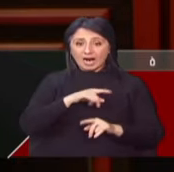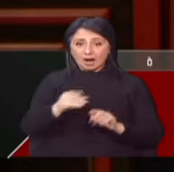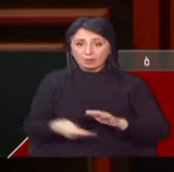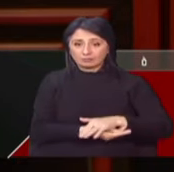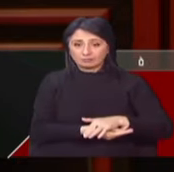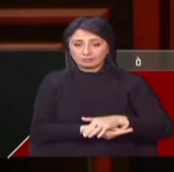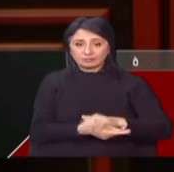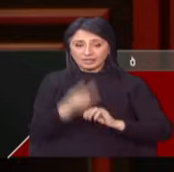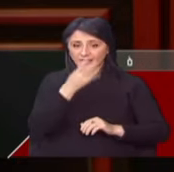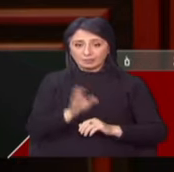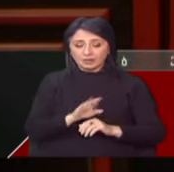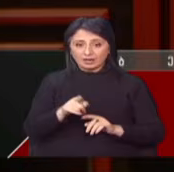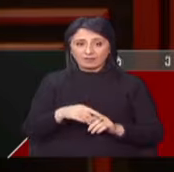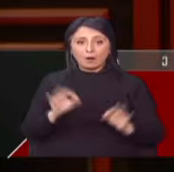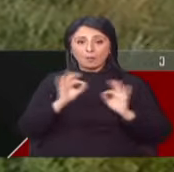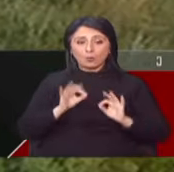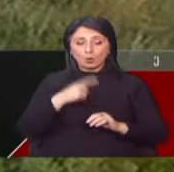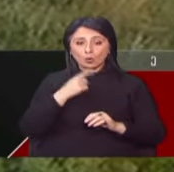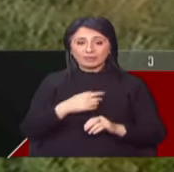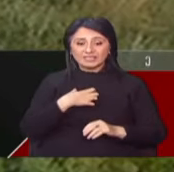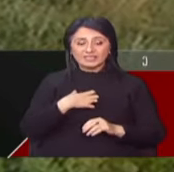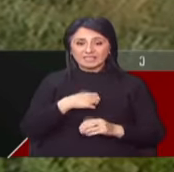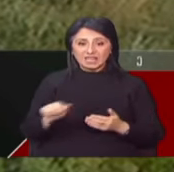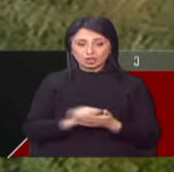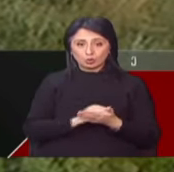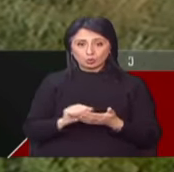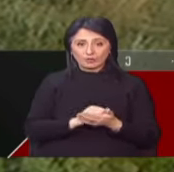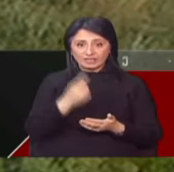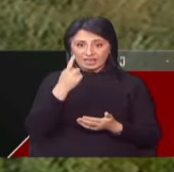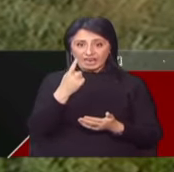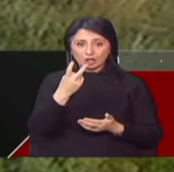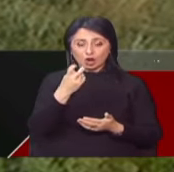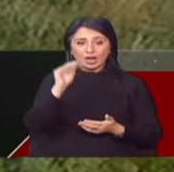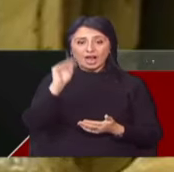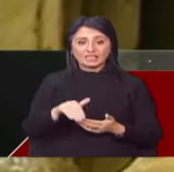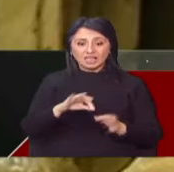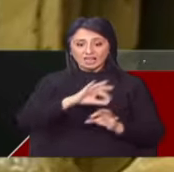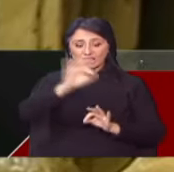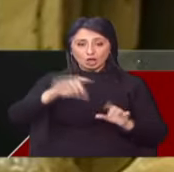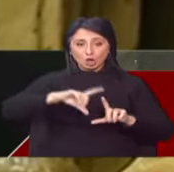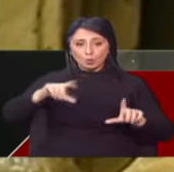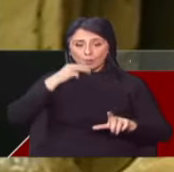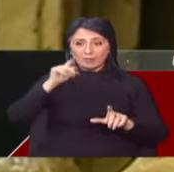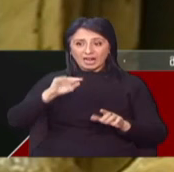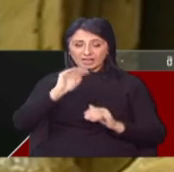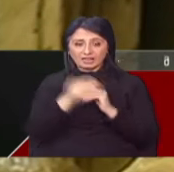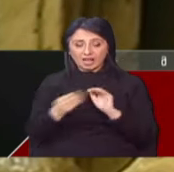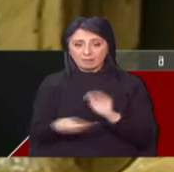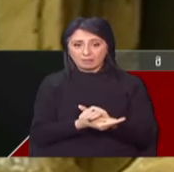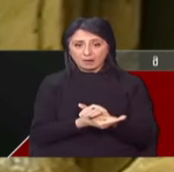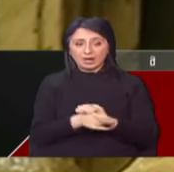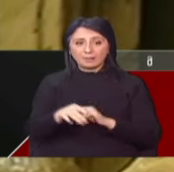არ მომხდარა. პირიქით პროკურორის თქმით, ძირითადი დოკუმენტი ერთი 200,000-იანი რუკა ბრალდებულებმა გადამალეს.